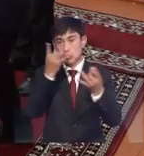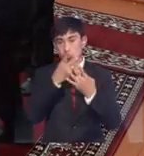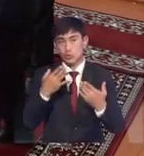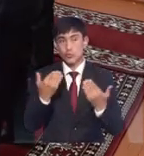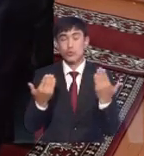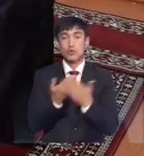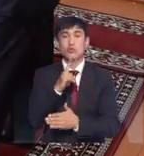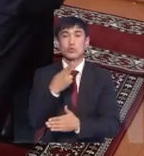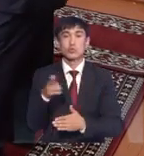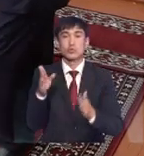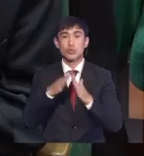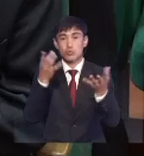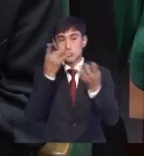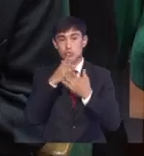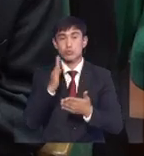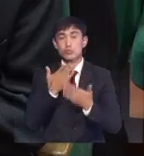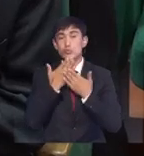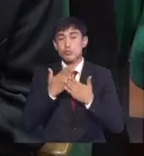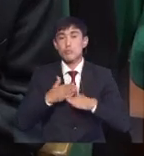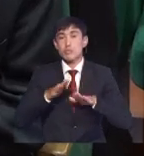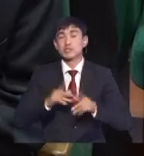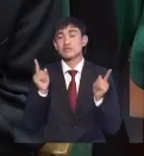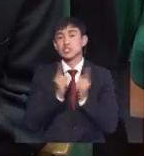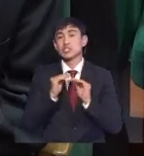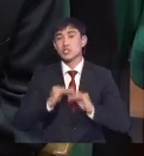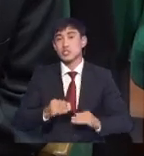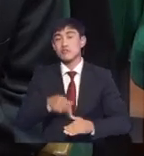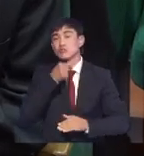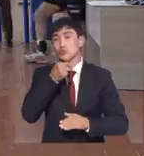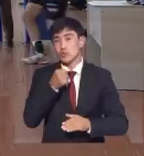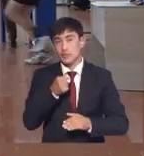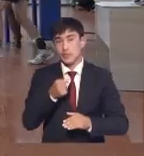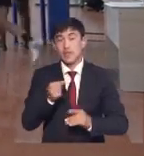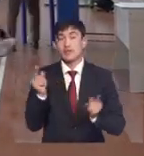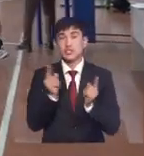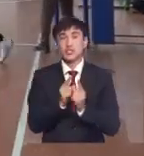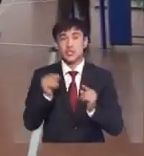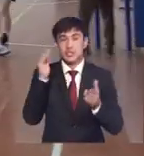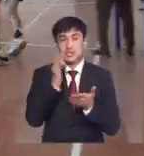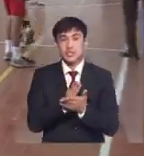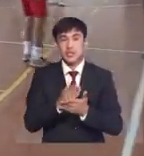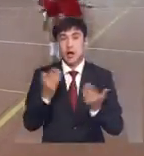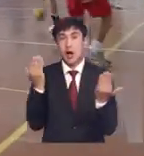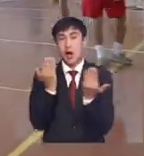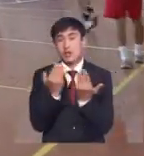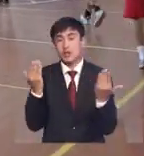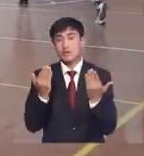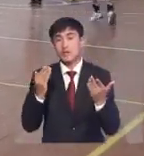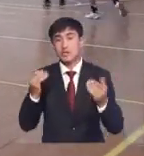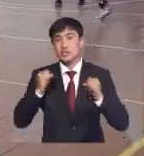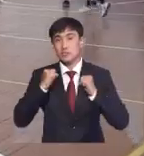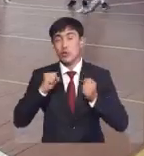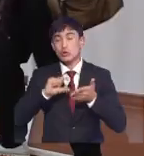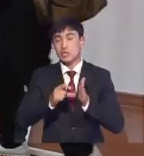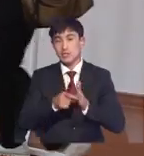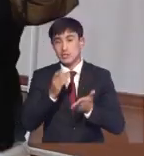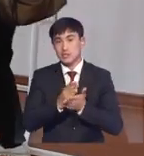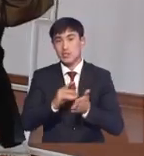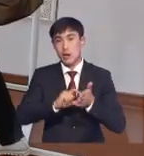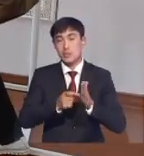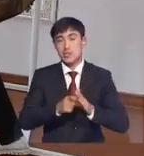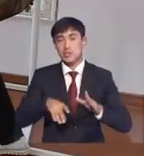Новый ДК должен стать излюбленным местом встреч как детей, так и взрослых. Он включает в себя не только актовый, но и просторный спортивный зал, а также